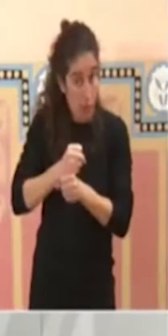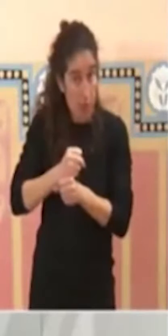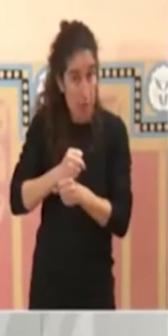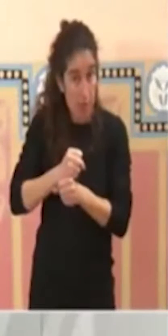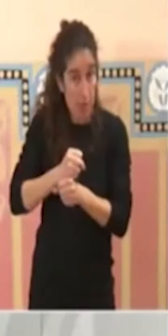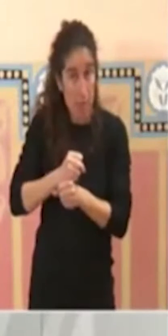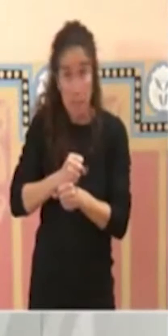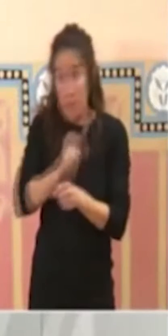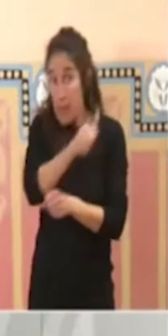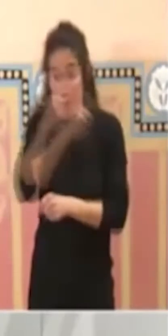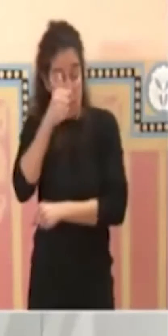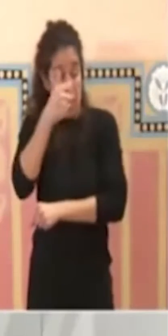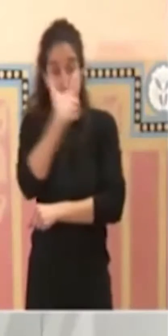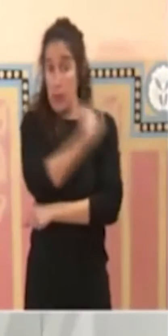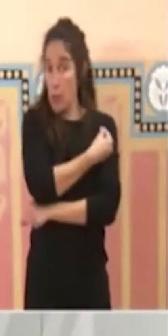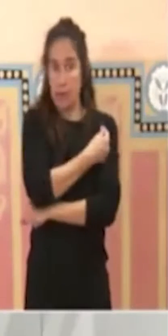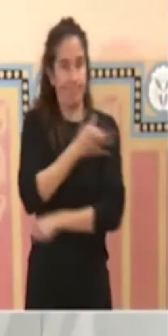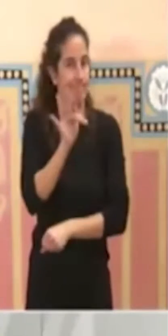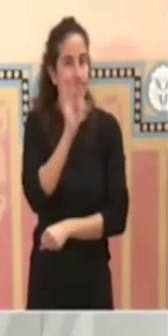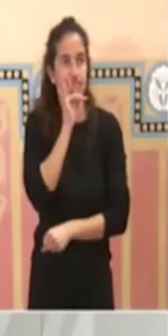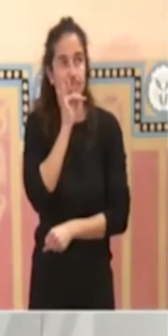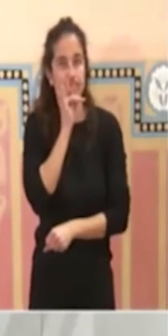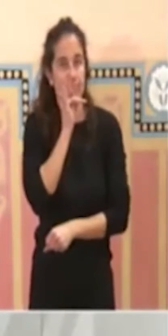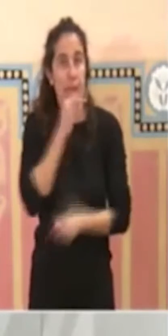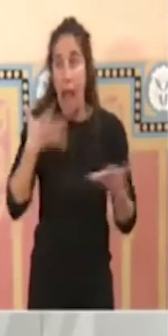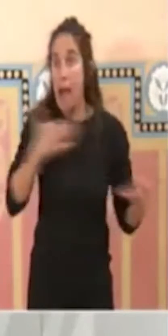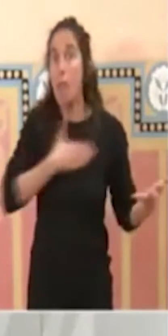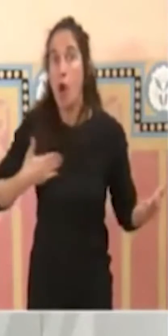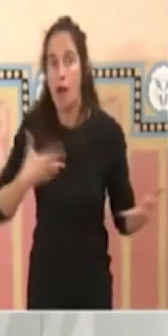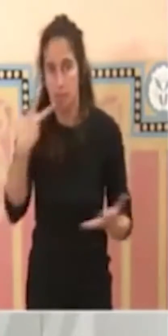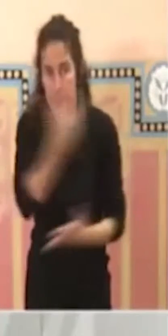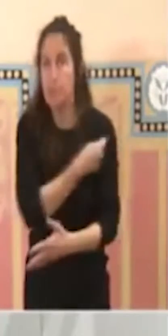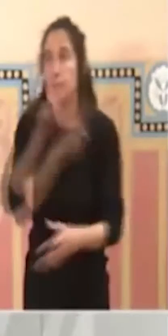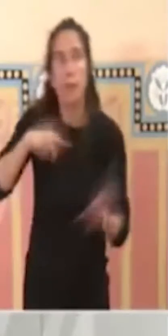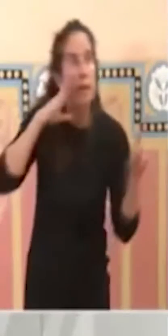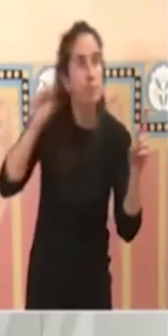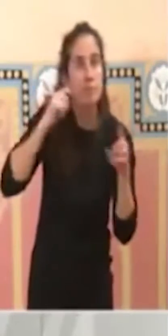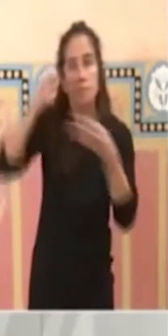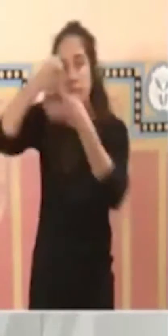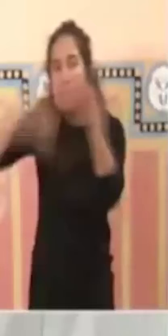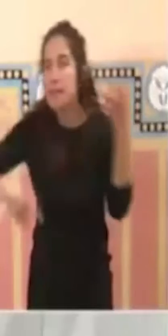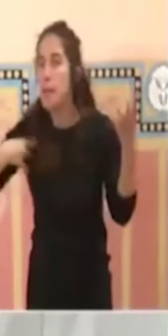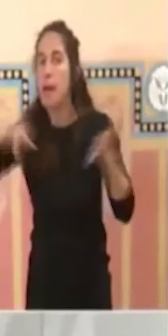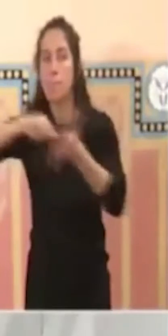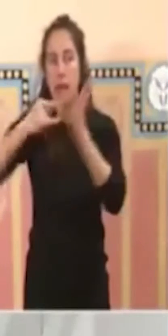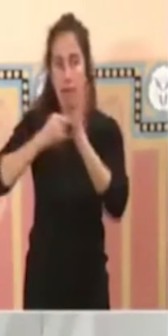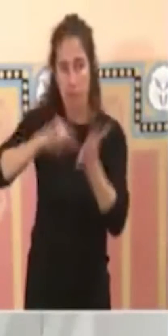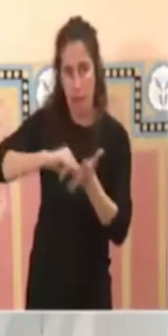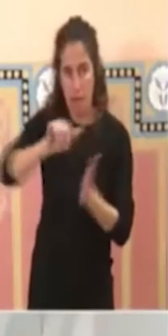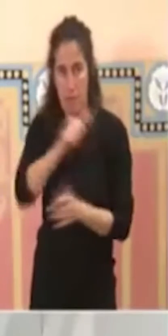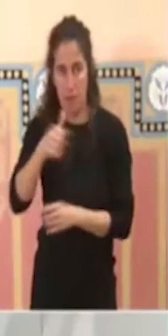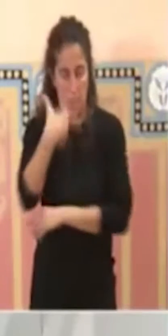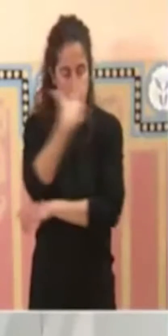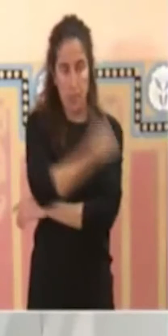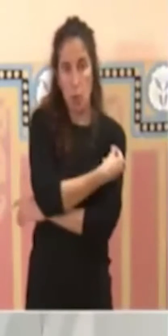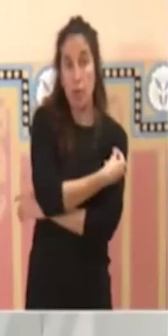vacunar el primer cop que s'hi va anar i que ara voldrien vacunar-se, poder-les identificar per poder planificar la seva vacunació